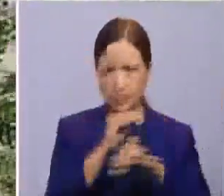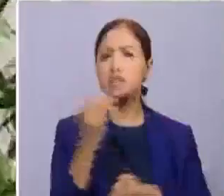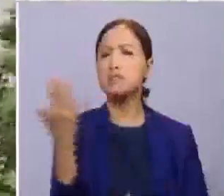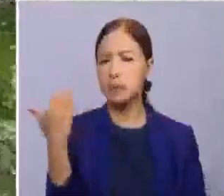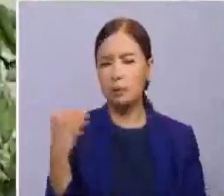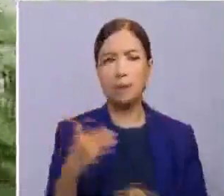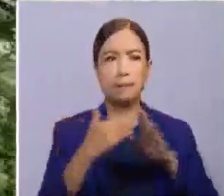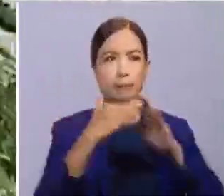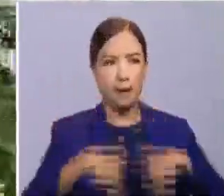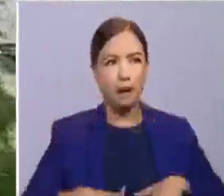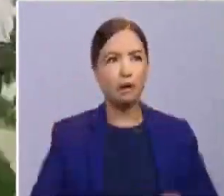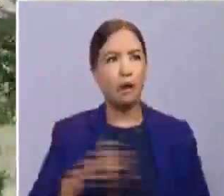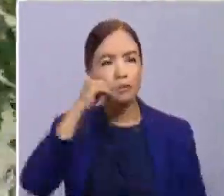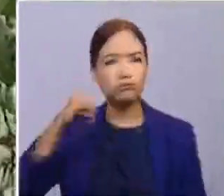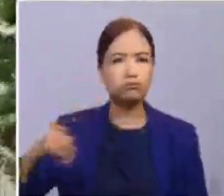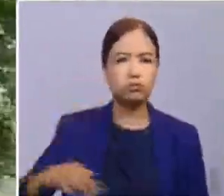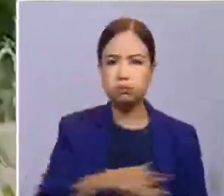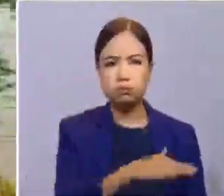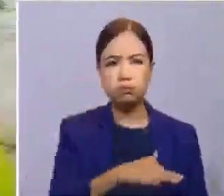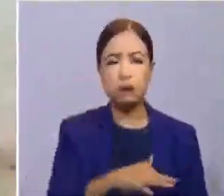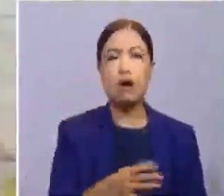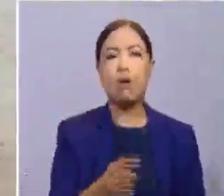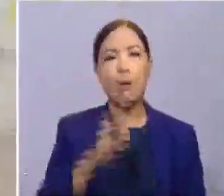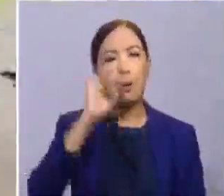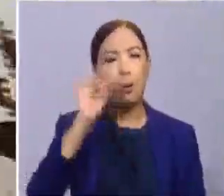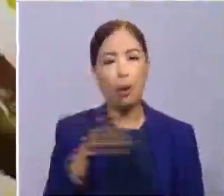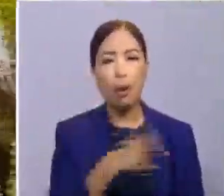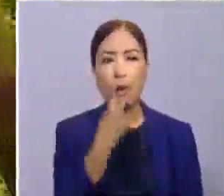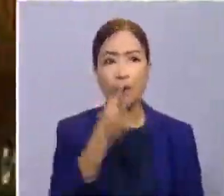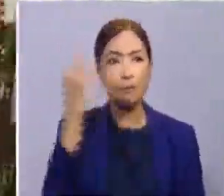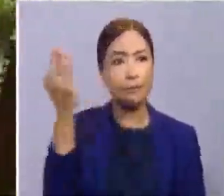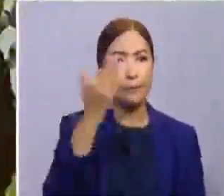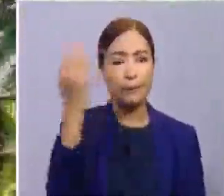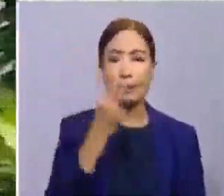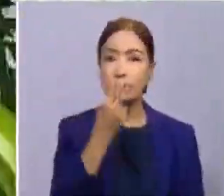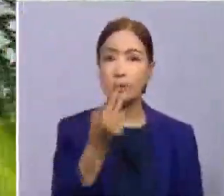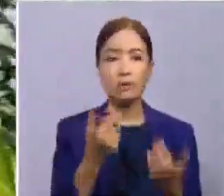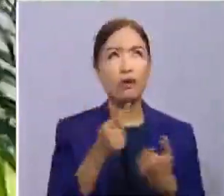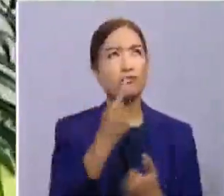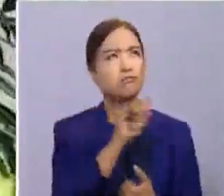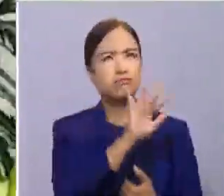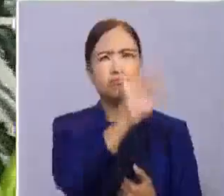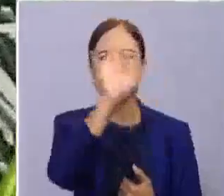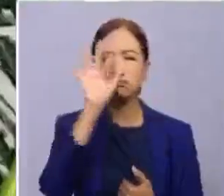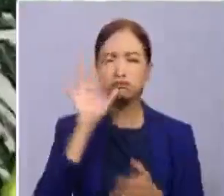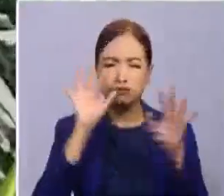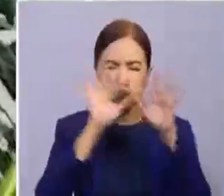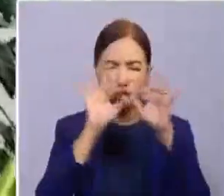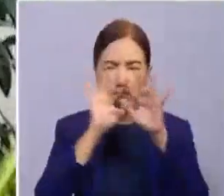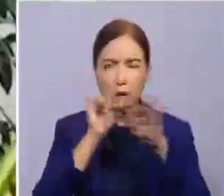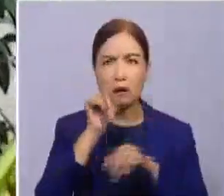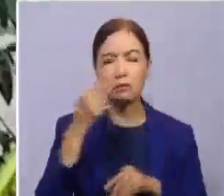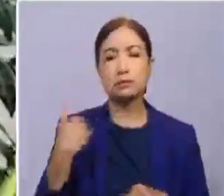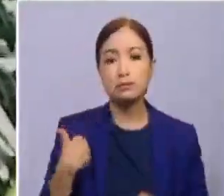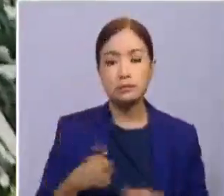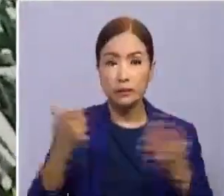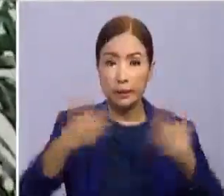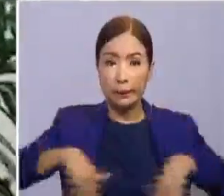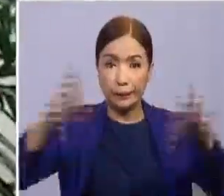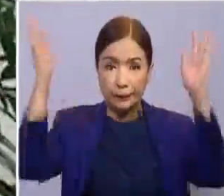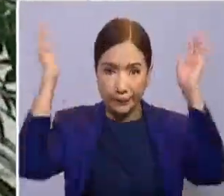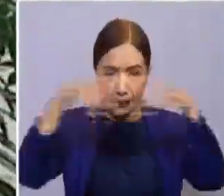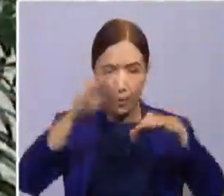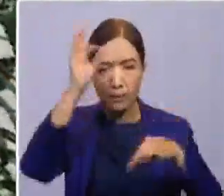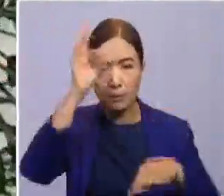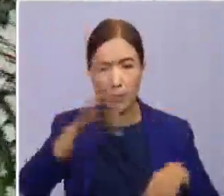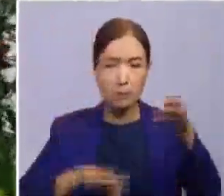วนะคะกระแสน้ำก็ไหลเชี่ยวแบบนี้แล้วสังเกตสภาพอากาศตอนนี้เนี่ยท้องฟ้ายังมืดครึ้มอยู่เลยยังมีฝนตกลงม